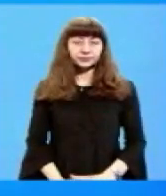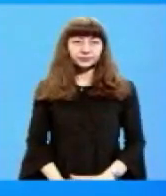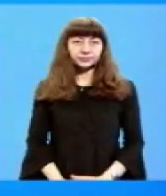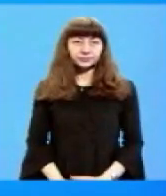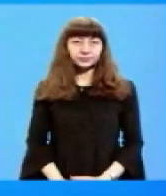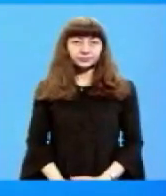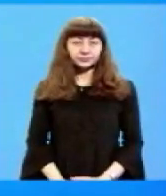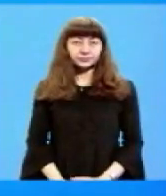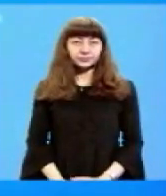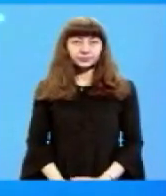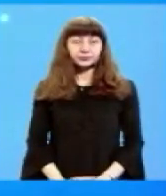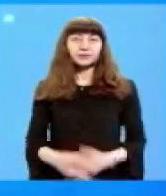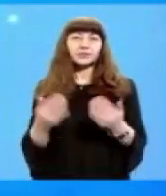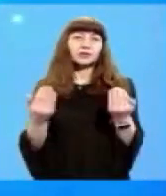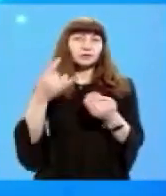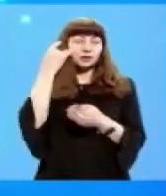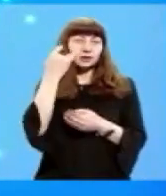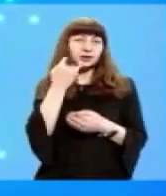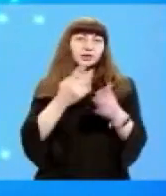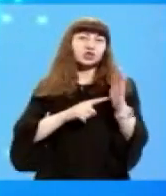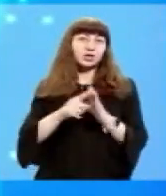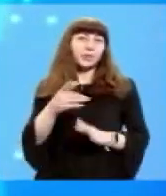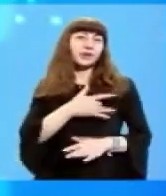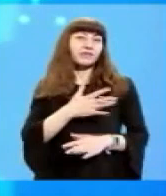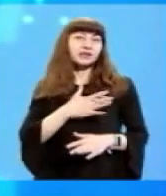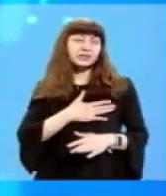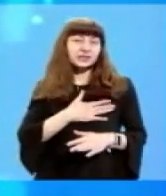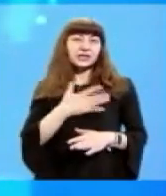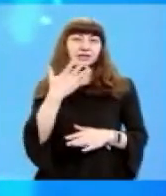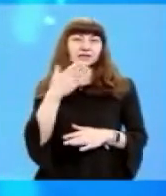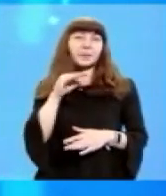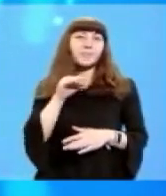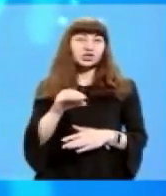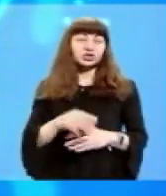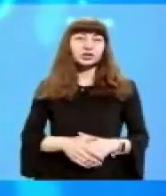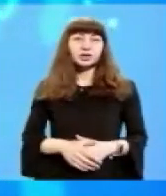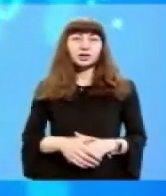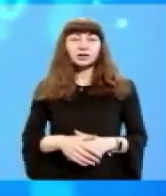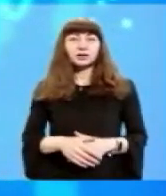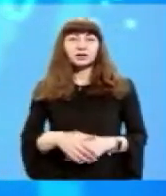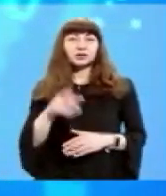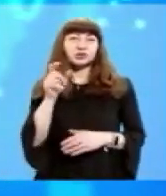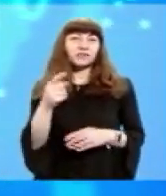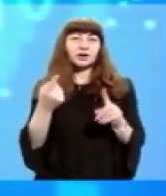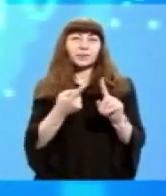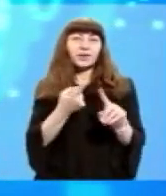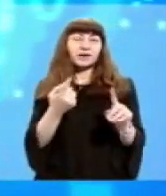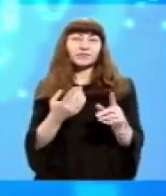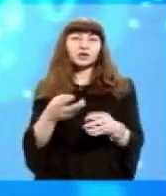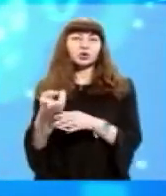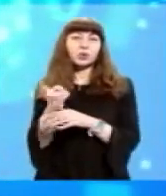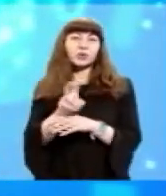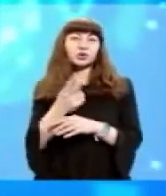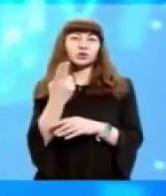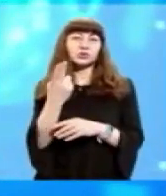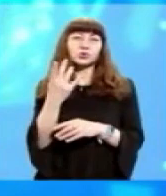Қазақстанда бүгіннен бастап шетелдік автокөліктерді заңдастыру басталды. Осы орайда алғашқылардың бірі болып мамандандырылған халыққа қызмет